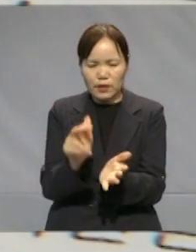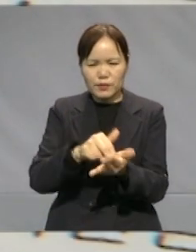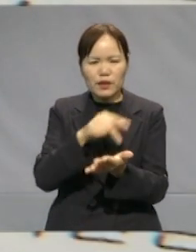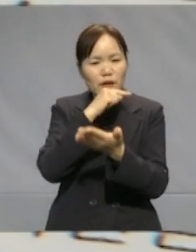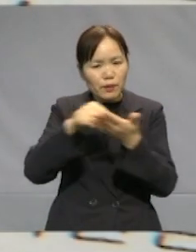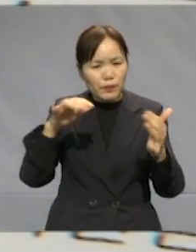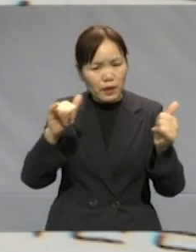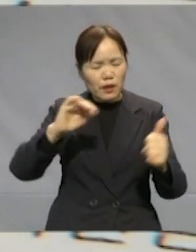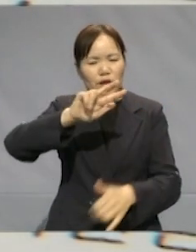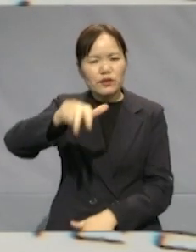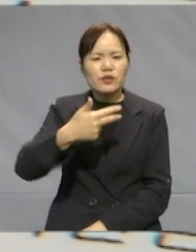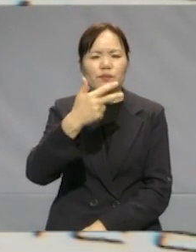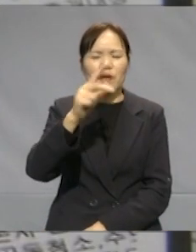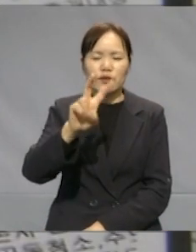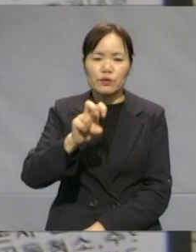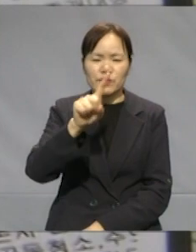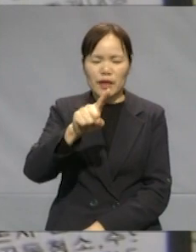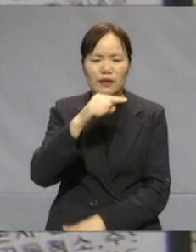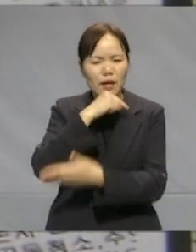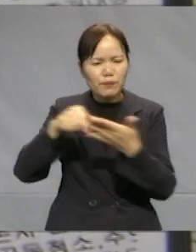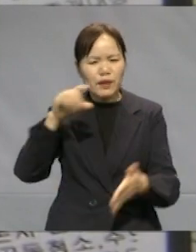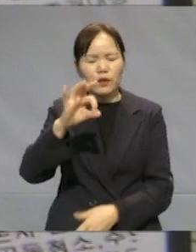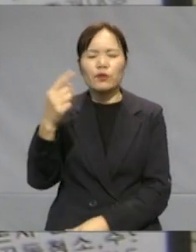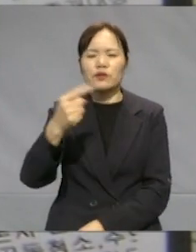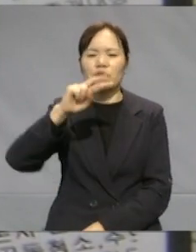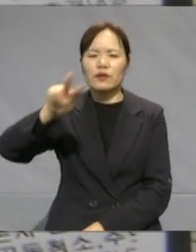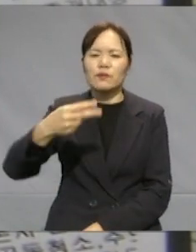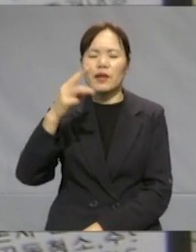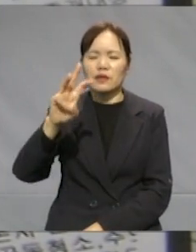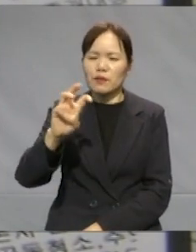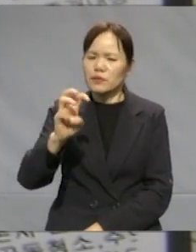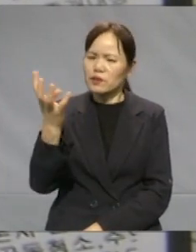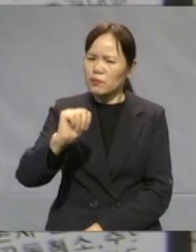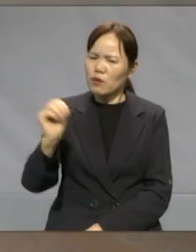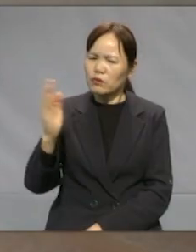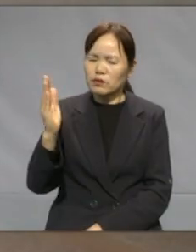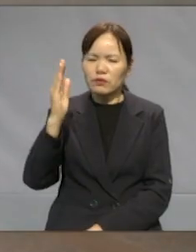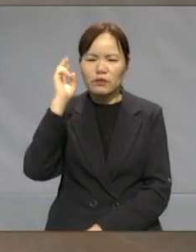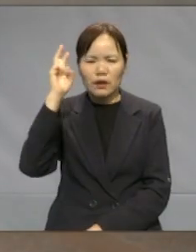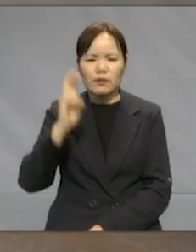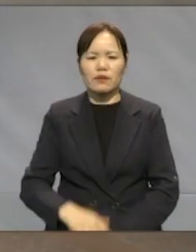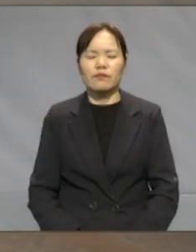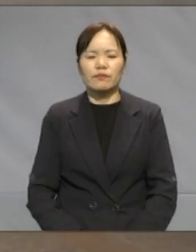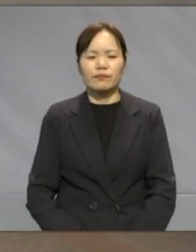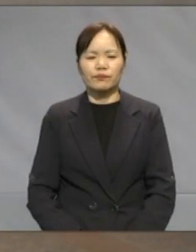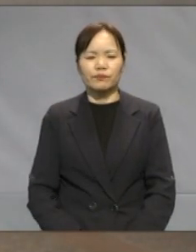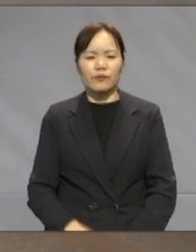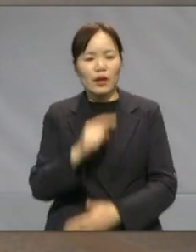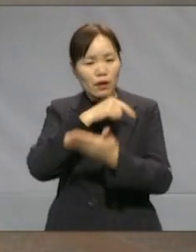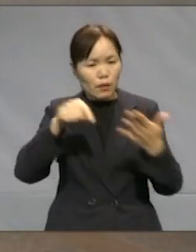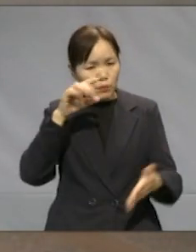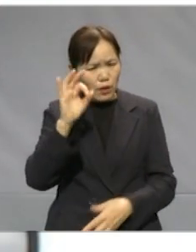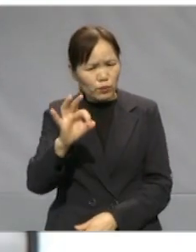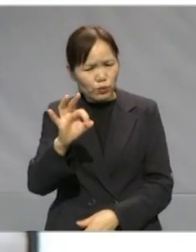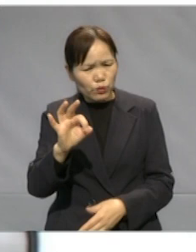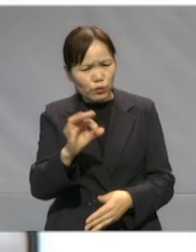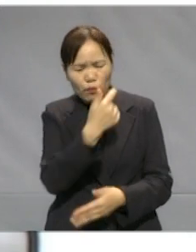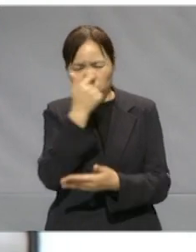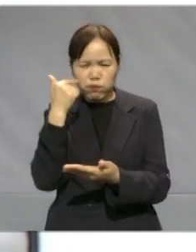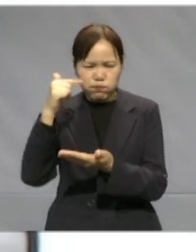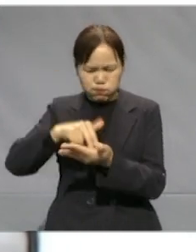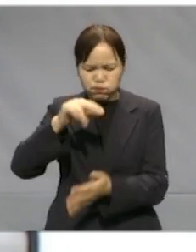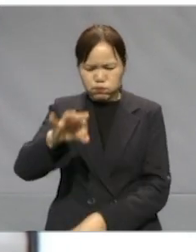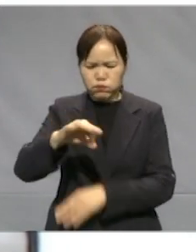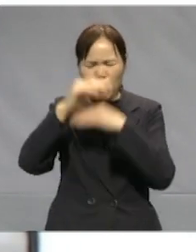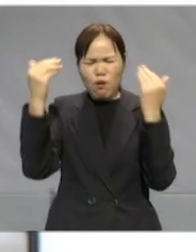총 721세대, 피해액은 1230억 원에 달할 것으로 추정했습니다. 피해금, 보증금이 전